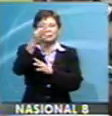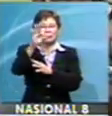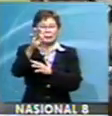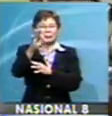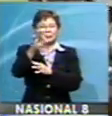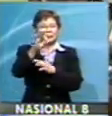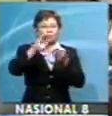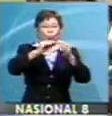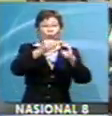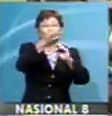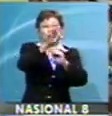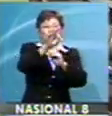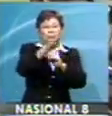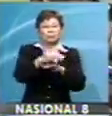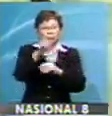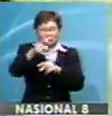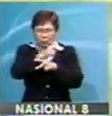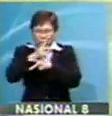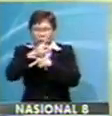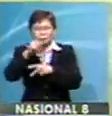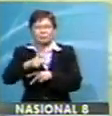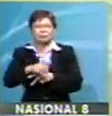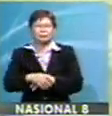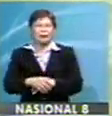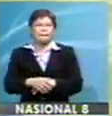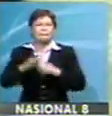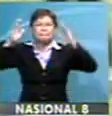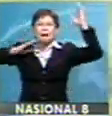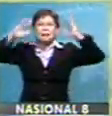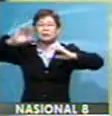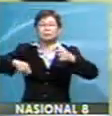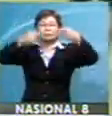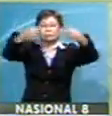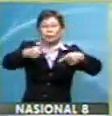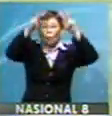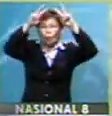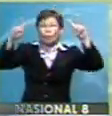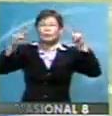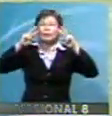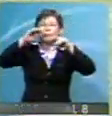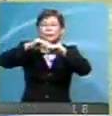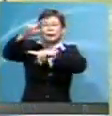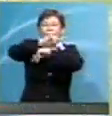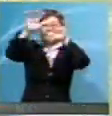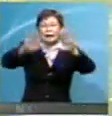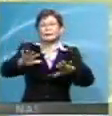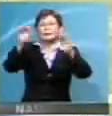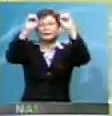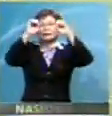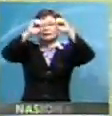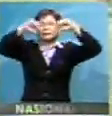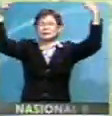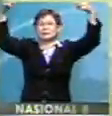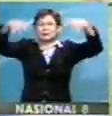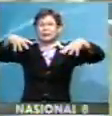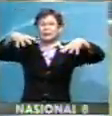dia kita kena harus hati-hati Malaysia akan bertemu Vietnam ahad ini di stadum Shah Alam sebelum bertandang ke tempat